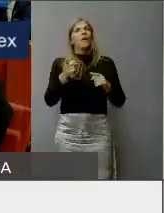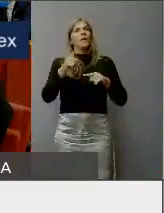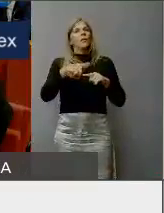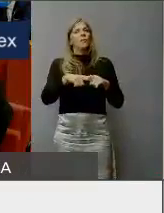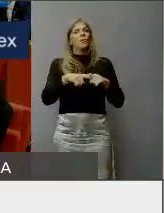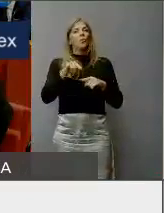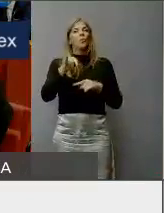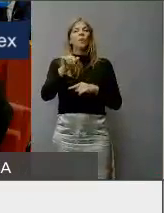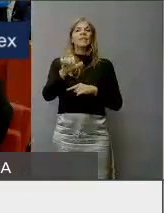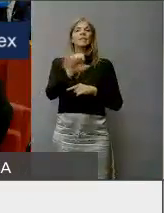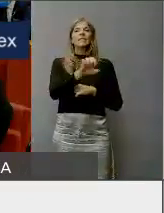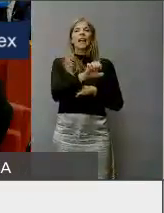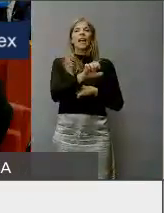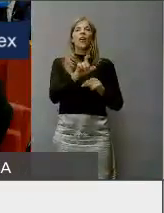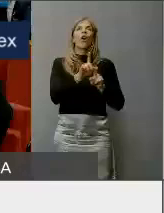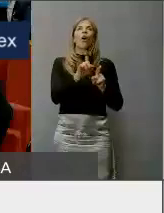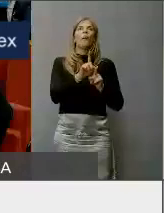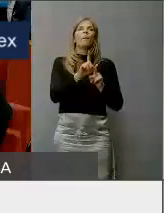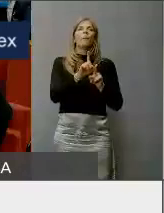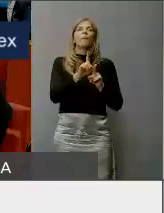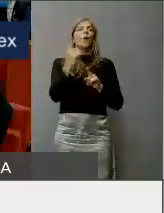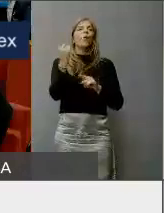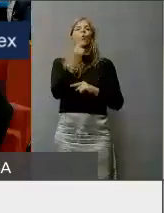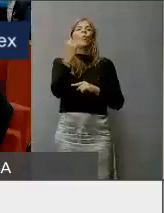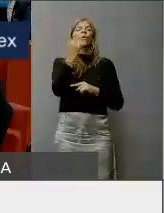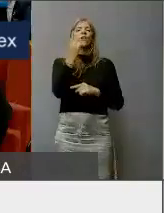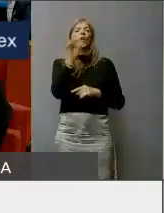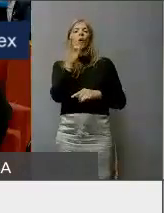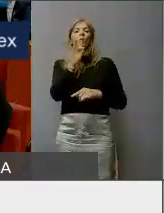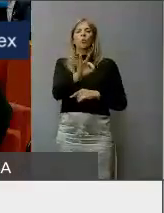lise come un elemento discriminante